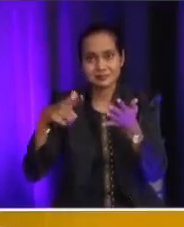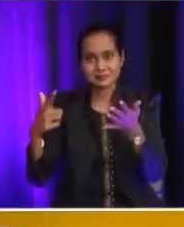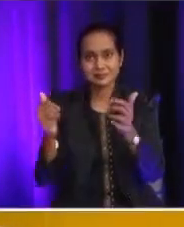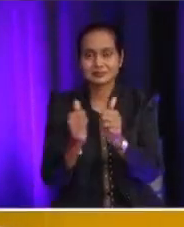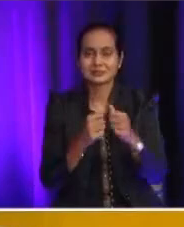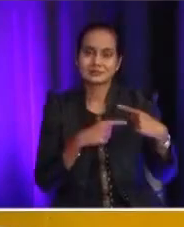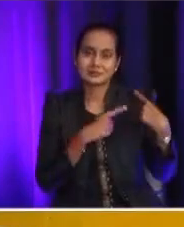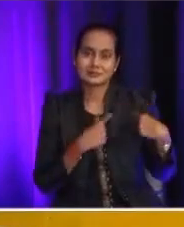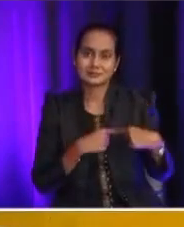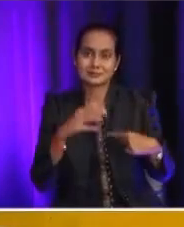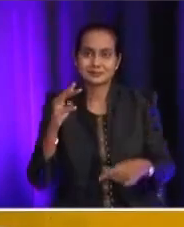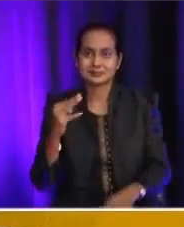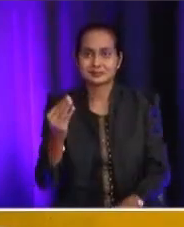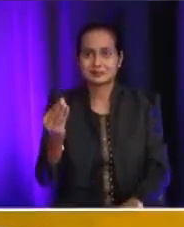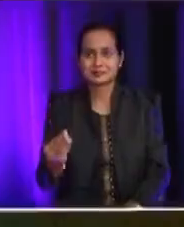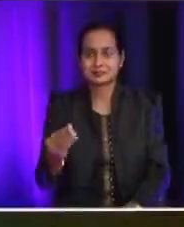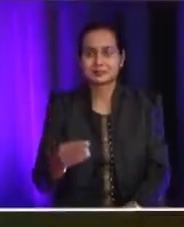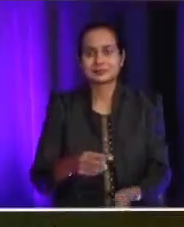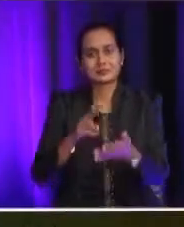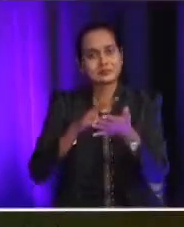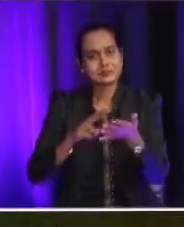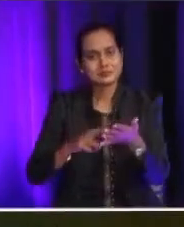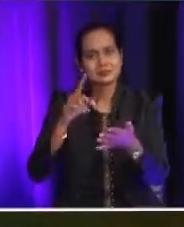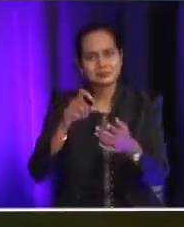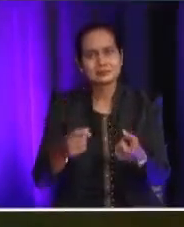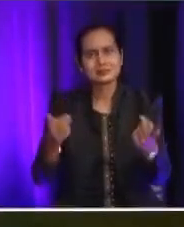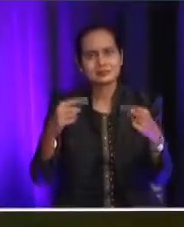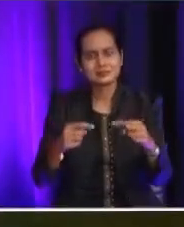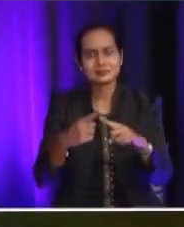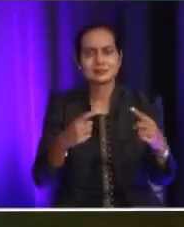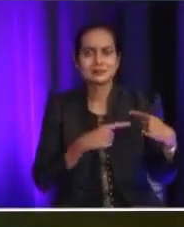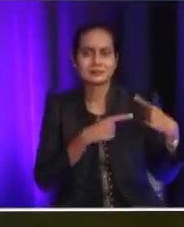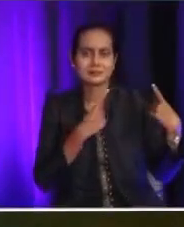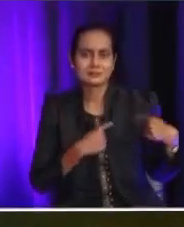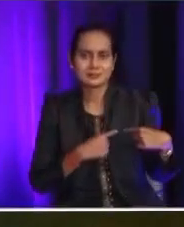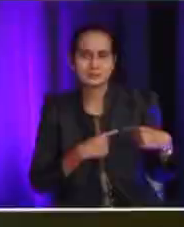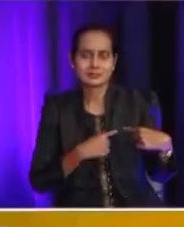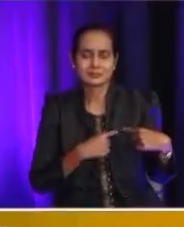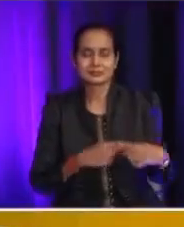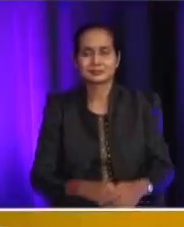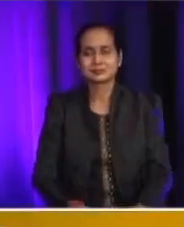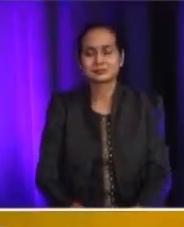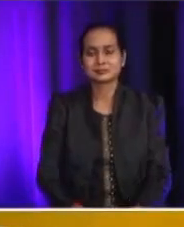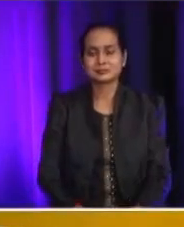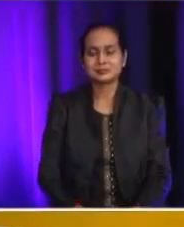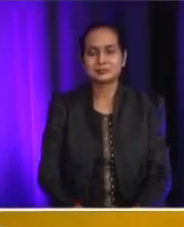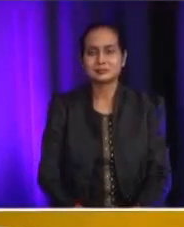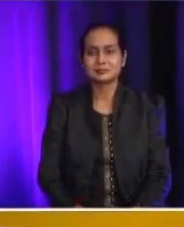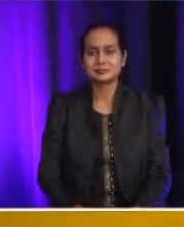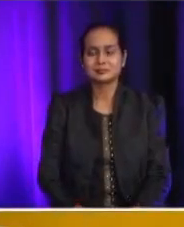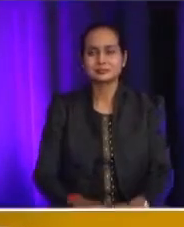hatimu. Baca tu datangnya dari hati ya. Yep. Jadi di bawah tajuk bacalah dari hatimu